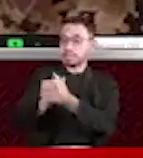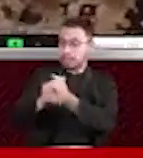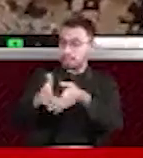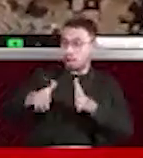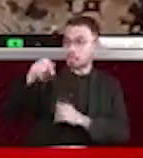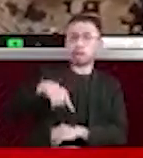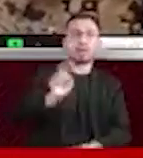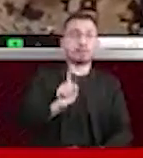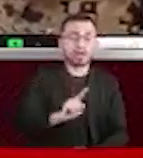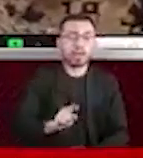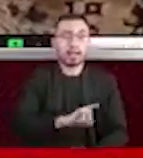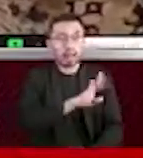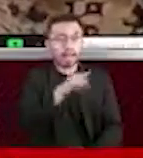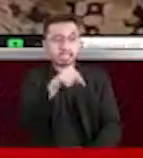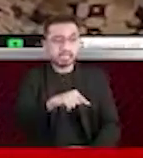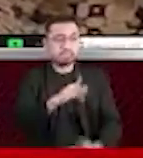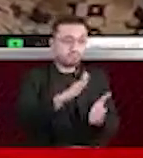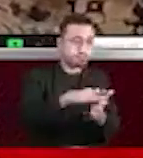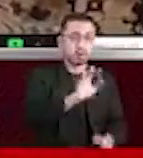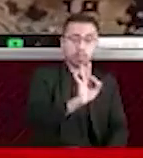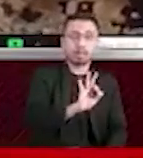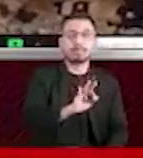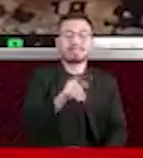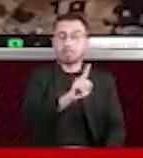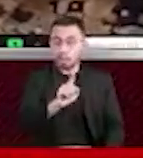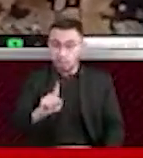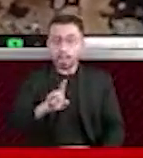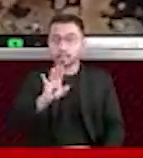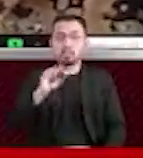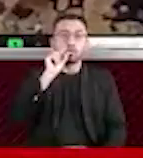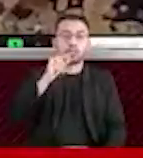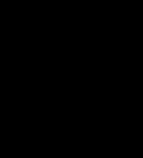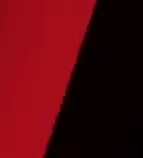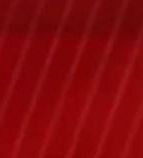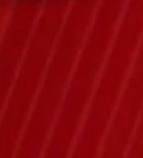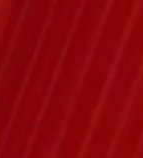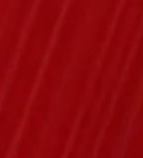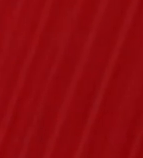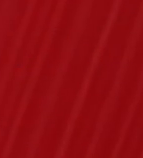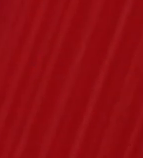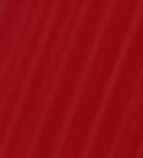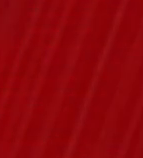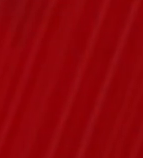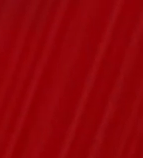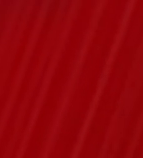cara itu juga semuanya demi menjaga proses hidup berdampingan dengan profit hai hai